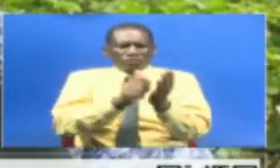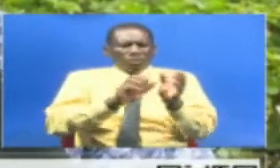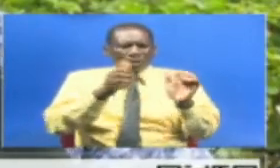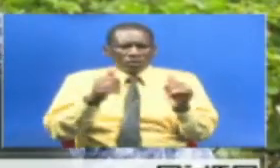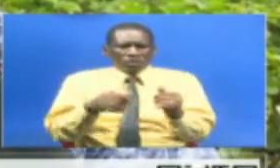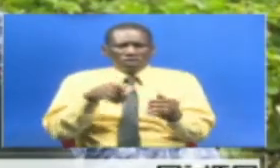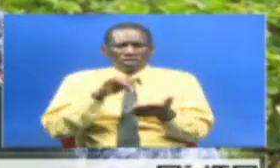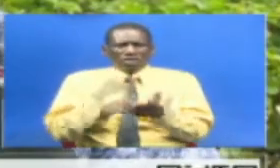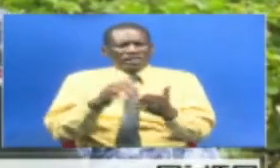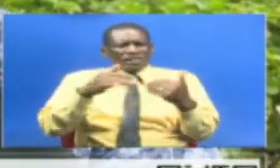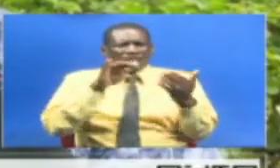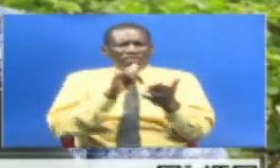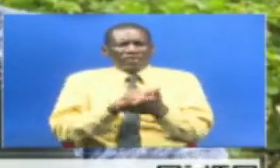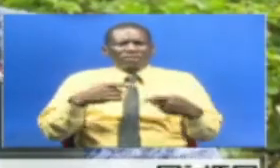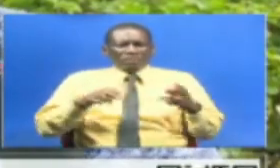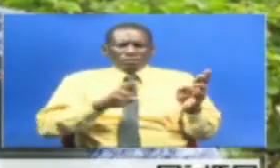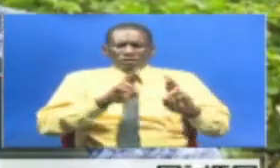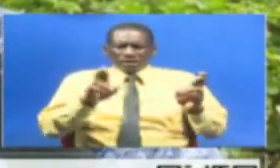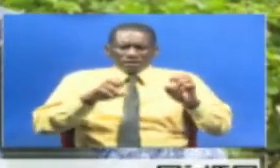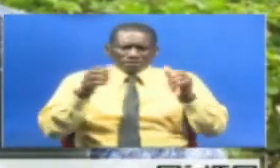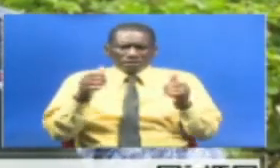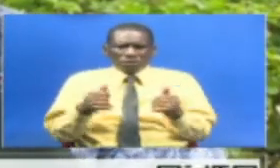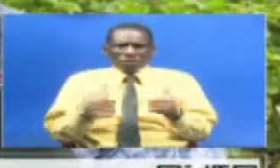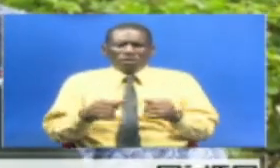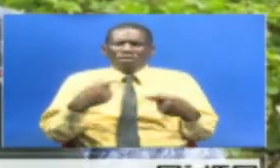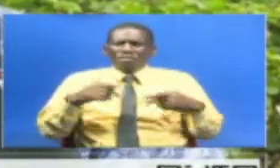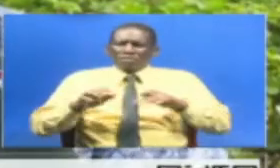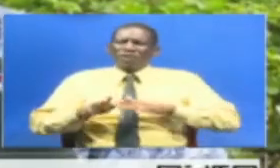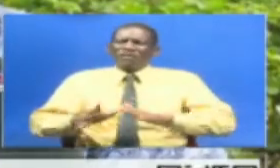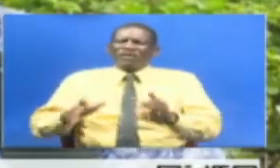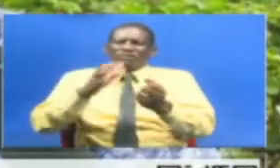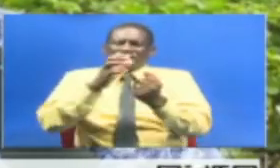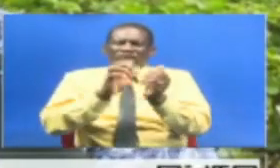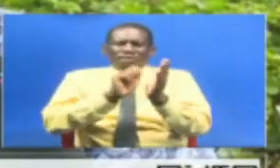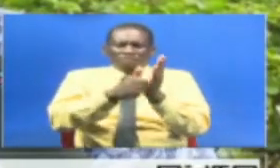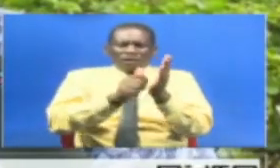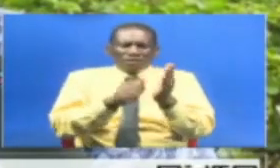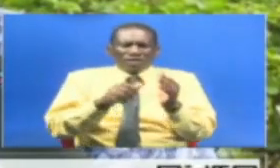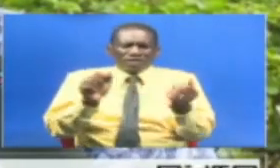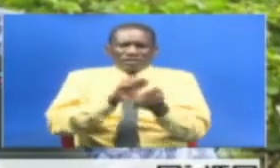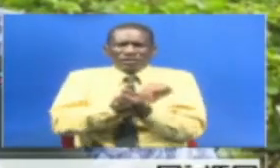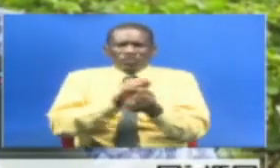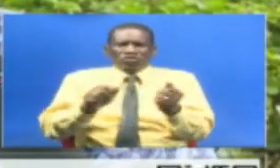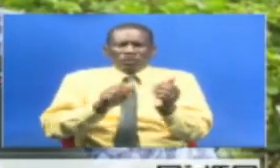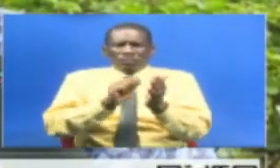hiyo ni ishara kwamba watu hawajajiandaa, juu watu wameachilia tu mahindi, mvua ikikuja hivyo itanyesha inaharibia kwa shamba.